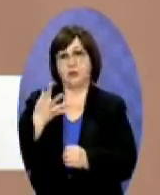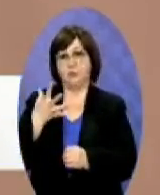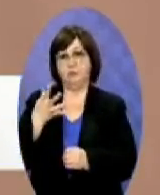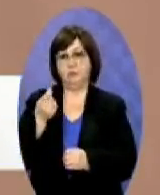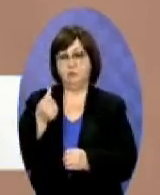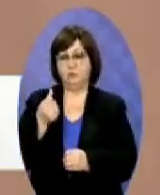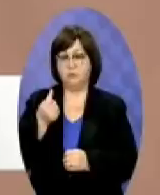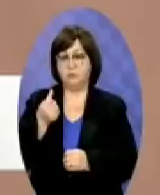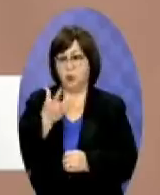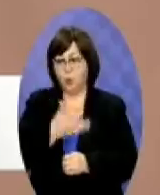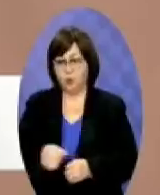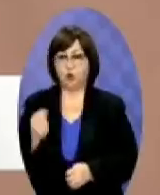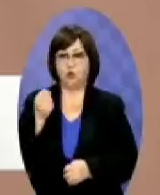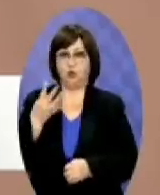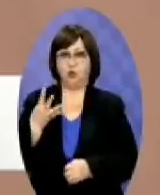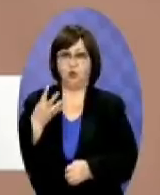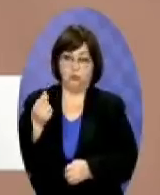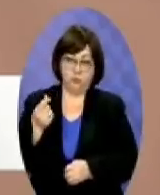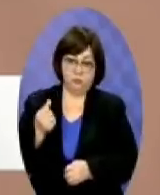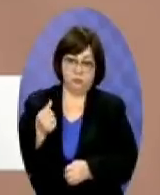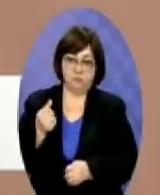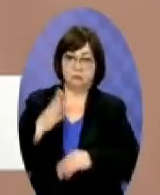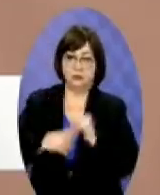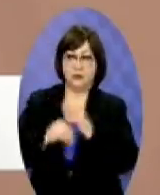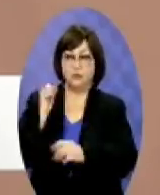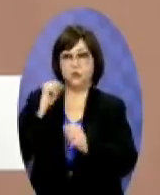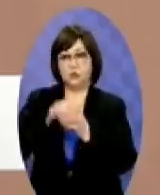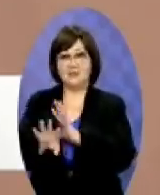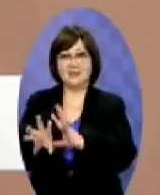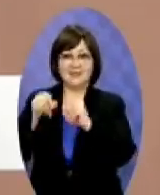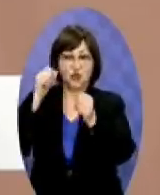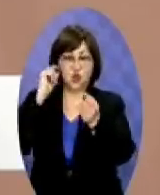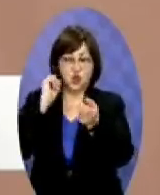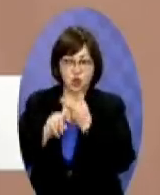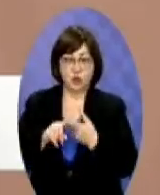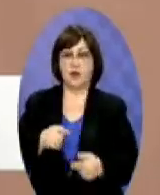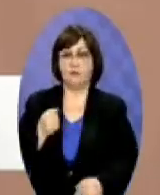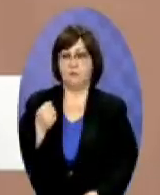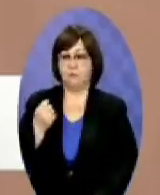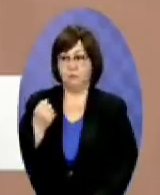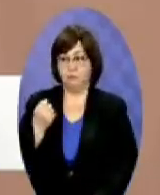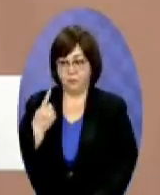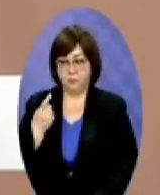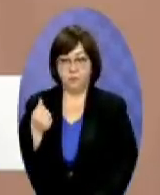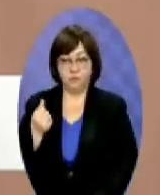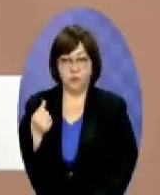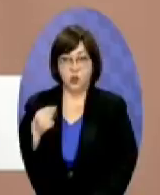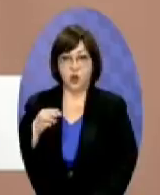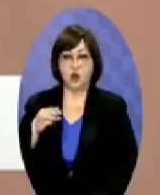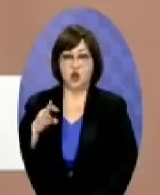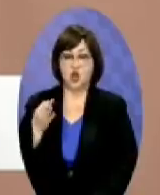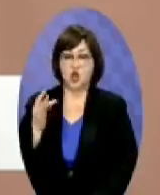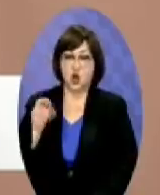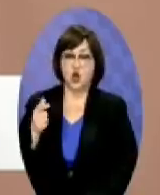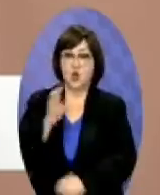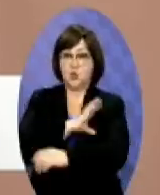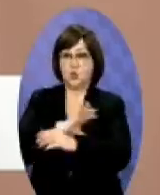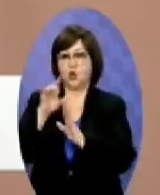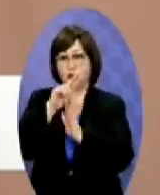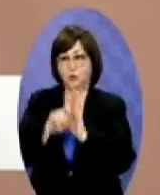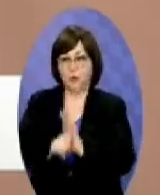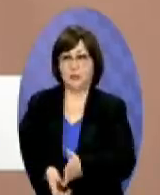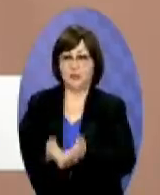яг энэ хүртээмжийг нэмэгдүүлэх, барилга байгууламжийг сайжруулах нэг төрөг нь бол тэр сургалтын хөтөлбөрийг дэмжих,